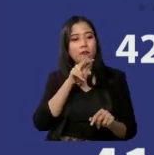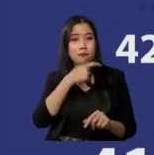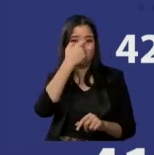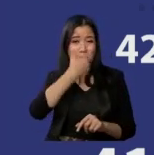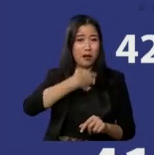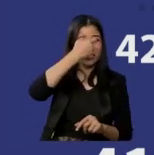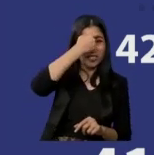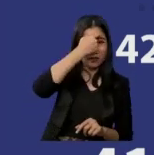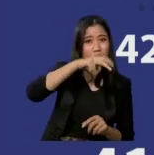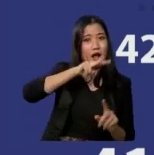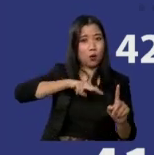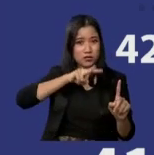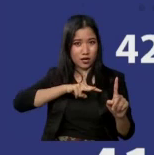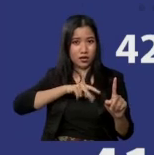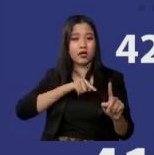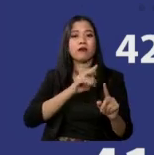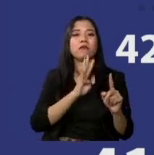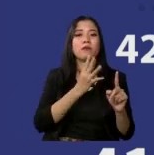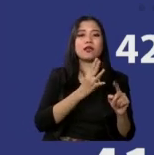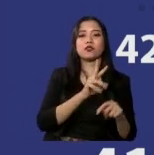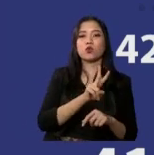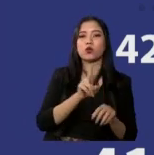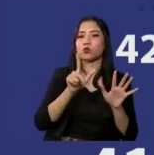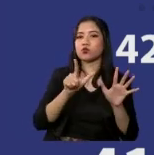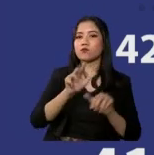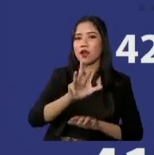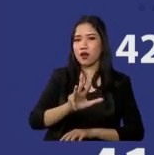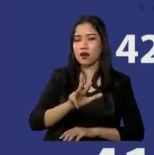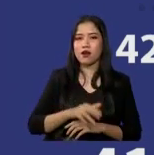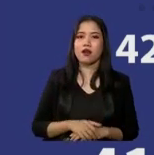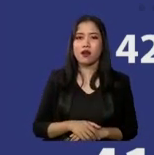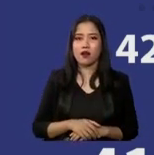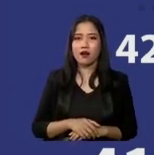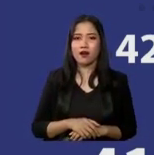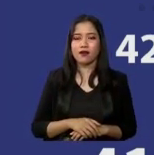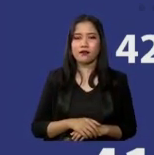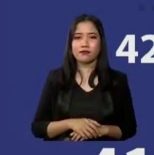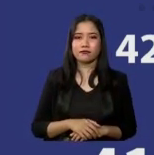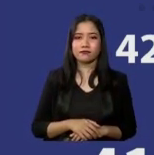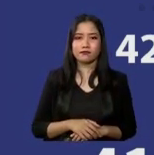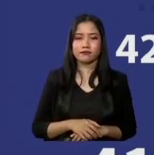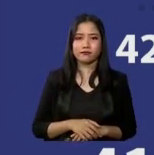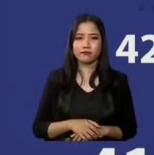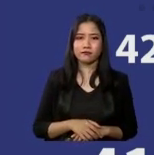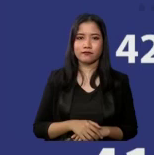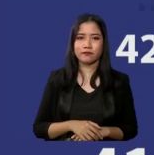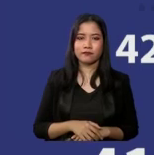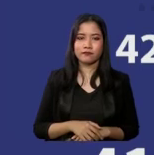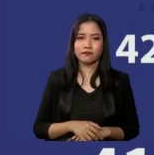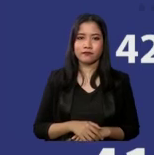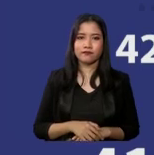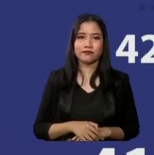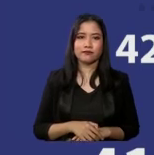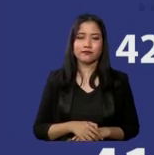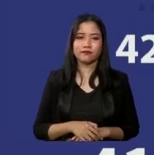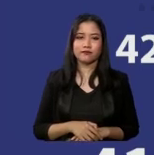pengawasan sebanyak Rp13.000 279 orang saudara saudara inilah